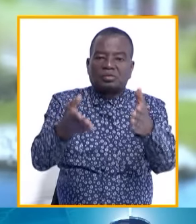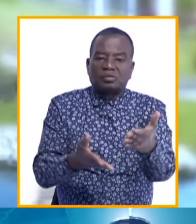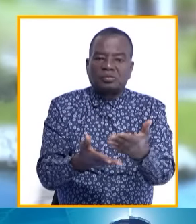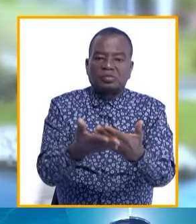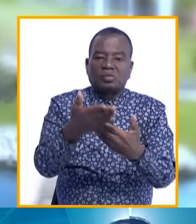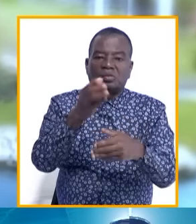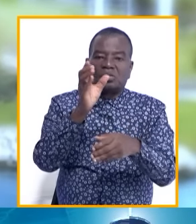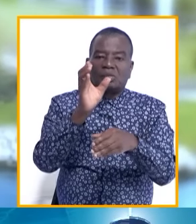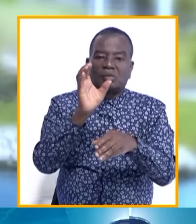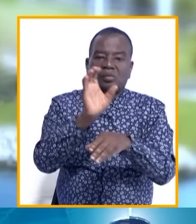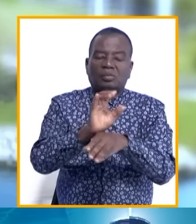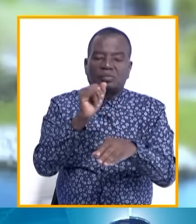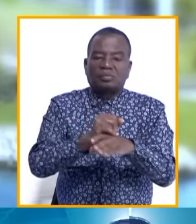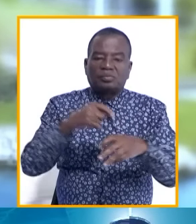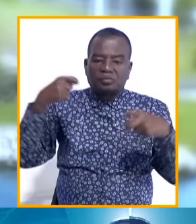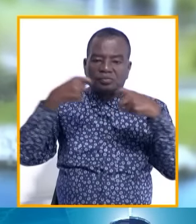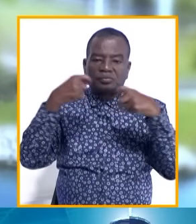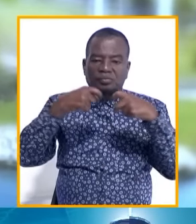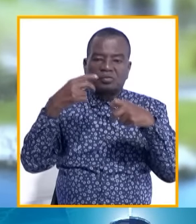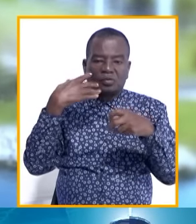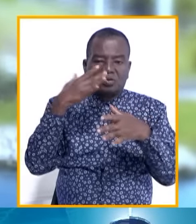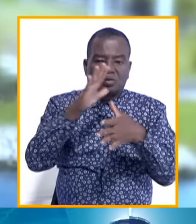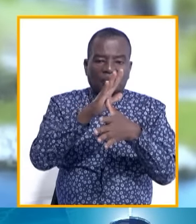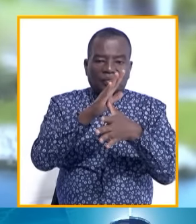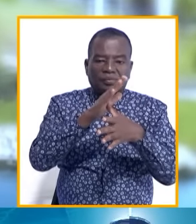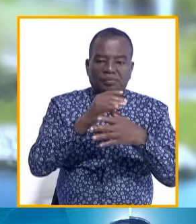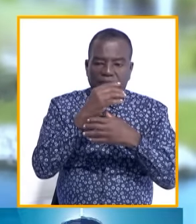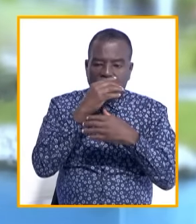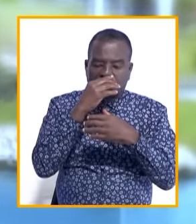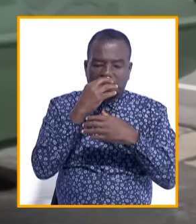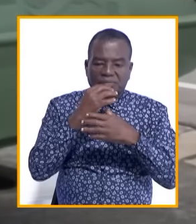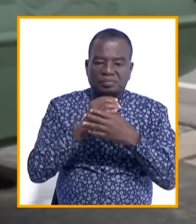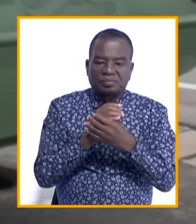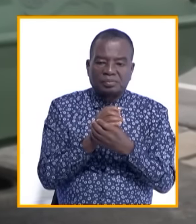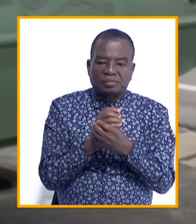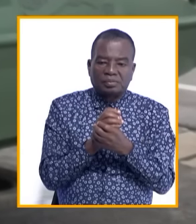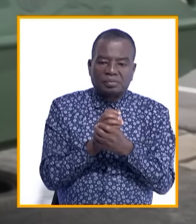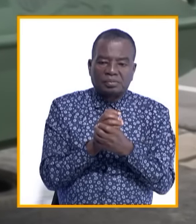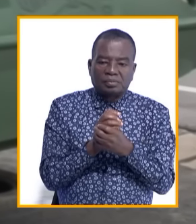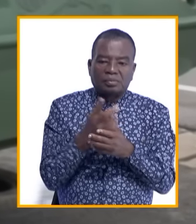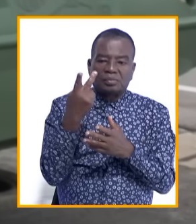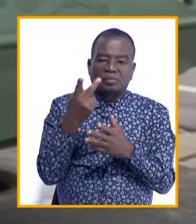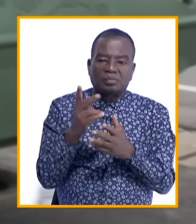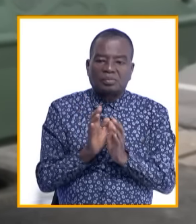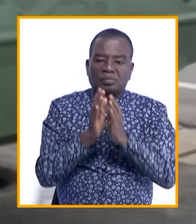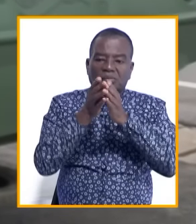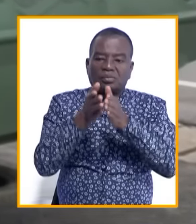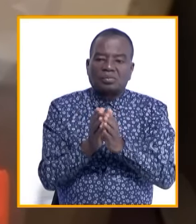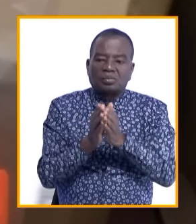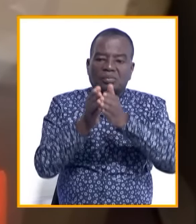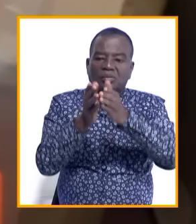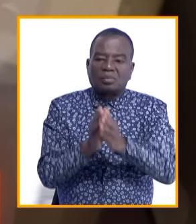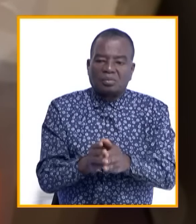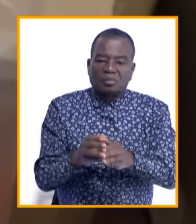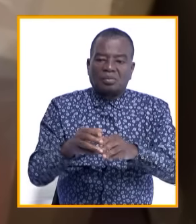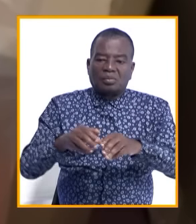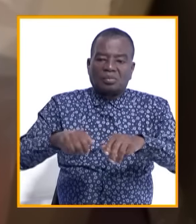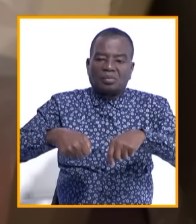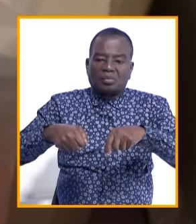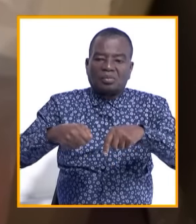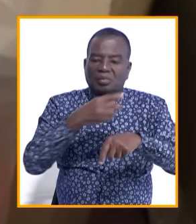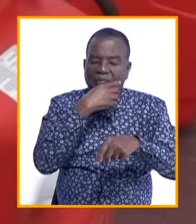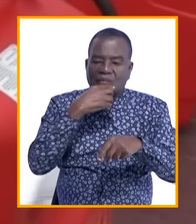Côte d'Ivoire Énergie. Wouredou Kouadio et Franck Kouadio nous font le compte-rendu. Deux bateaux pneumatiques, des gilets